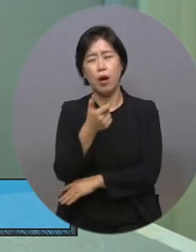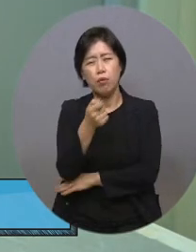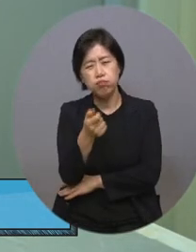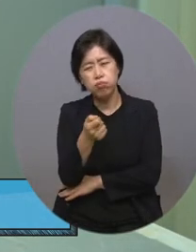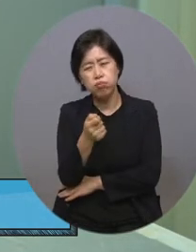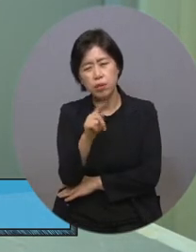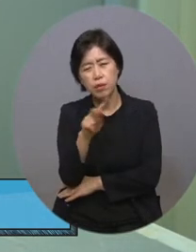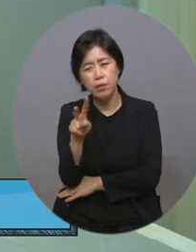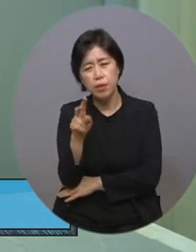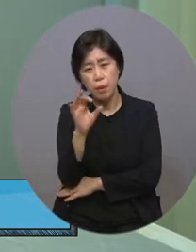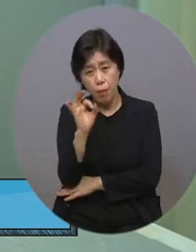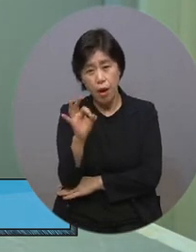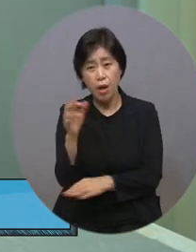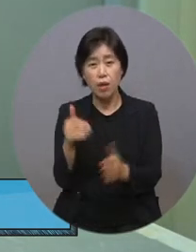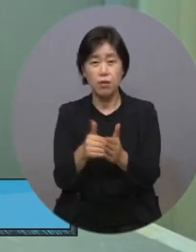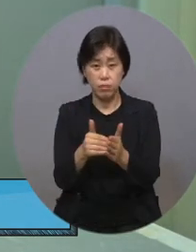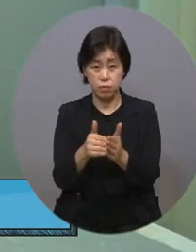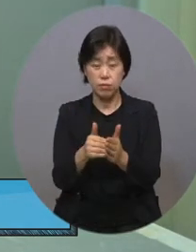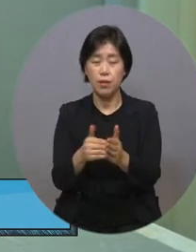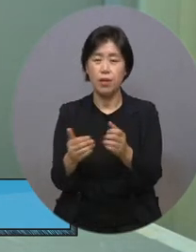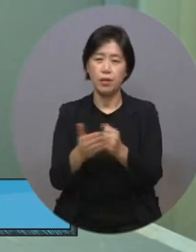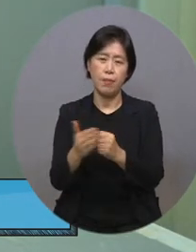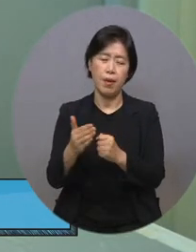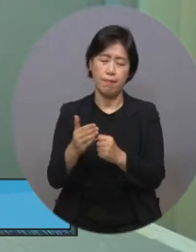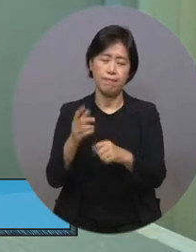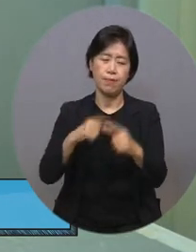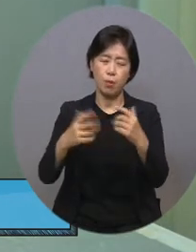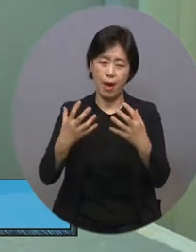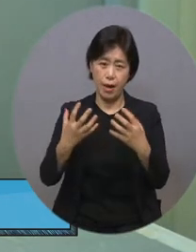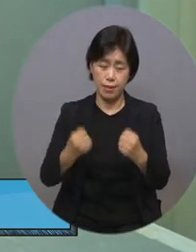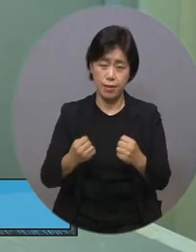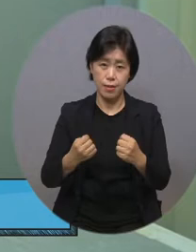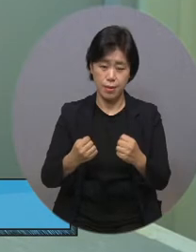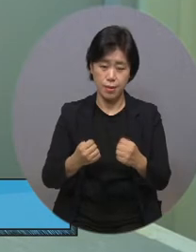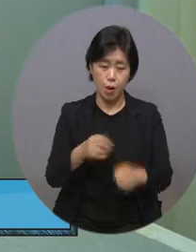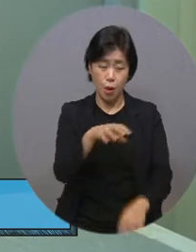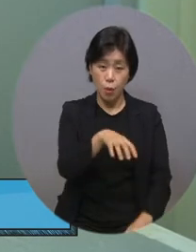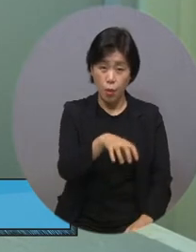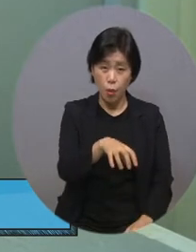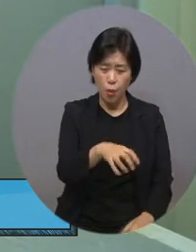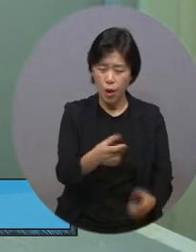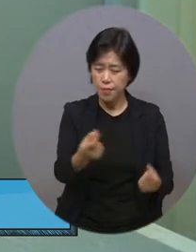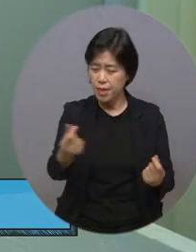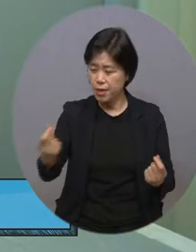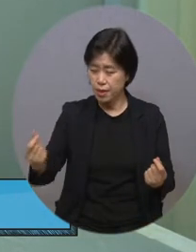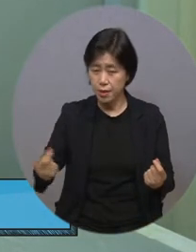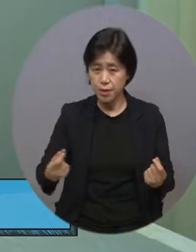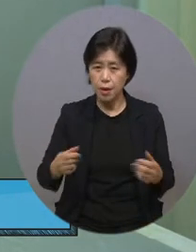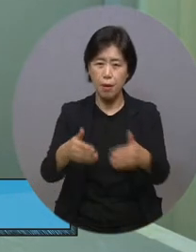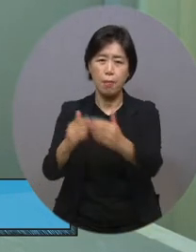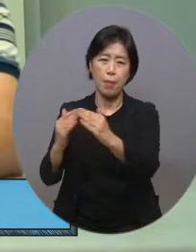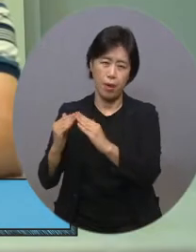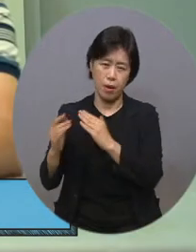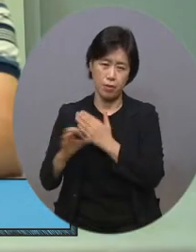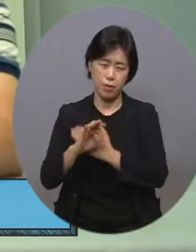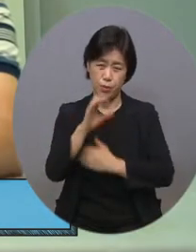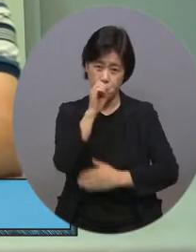많이 생기지 이런 거는 저희들이 희망하고 있고 그런 부분에 있어서 저희들이 잘 되어서 성공된 모델로서